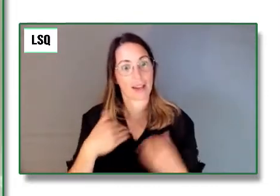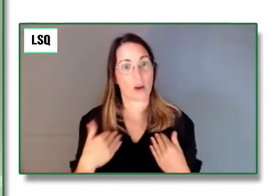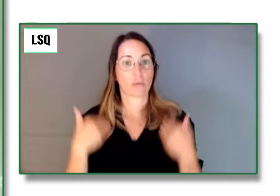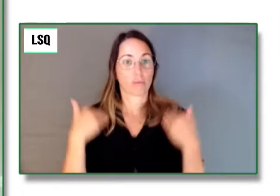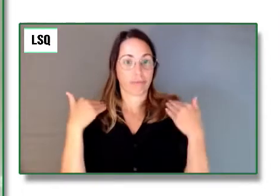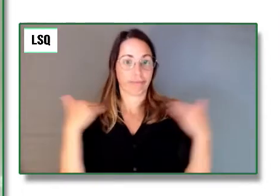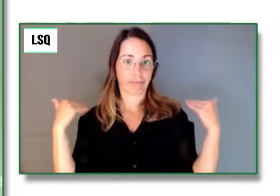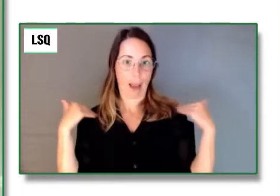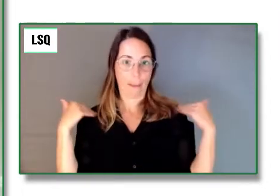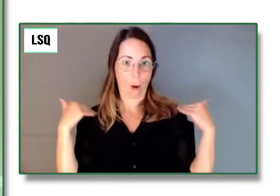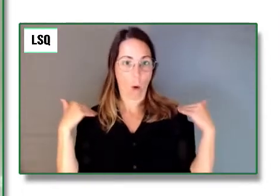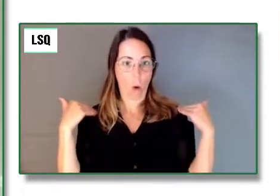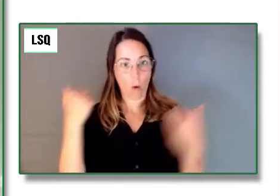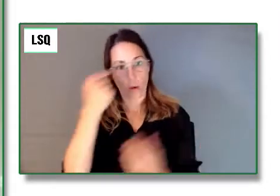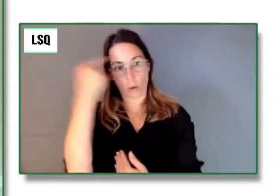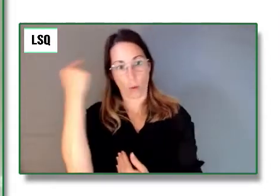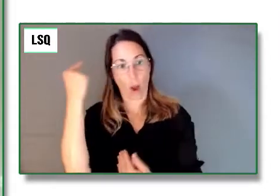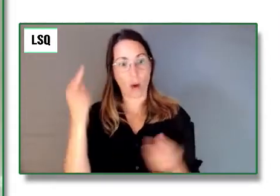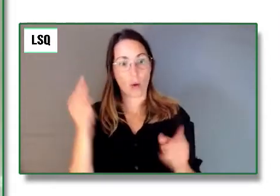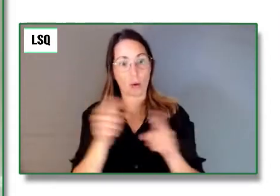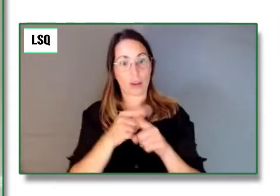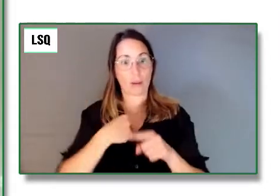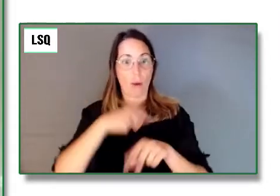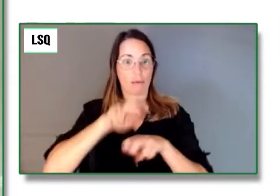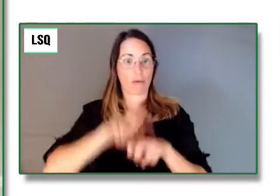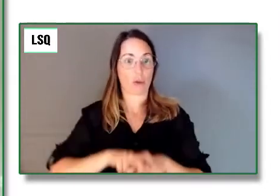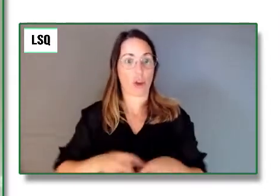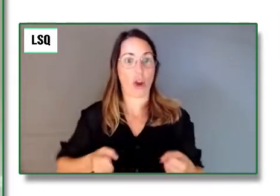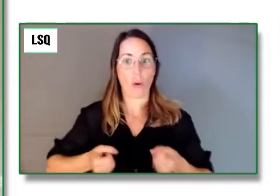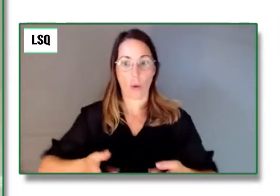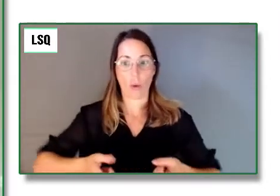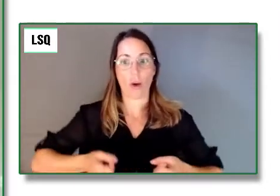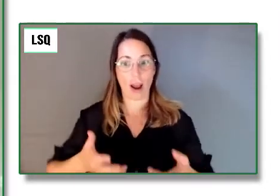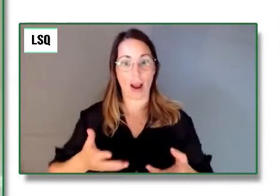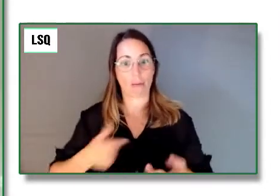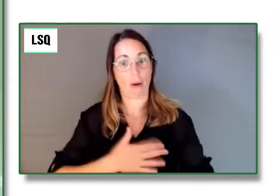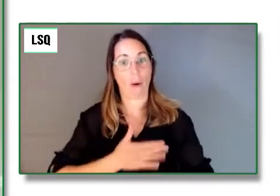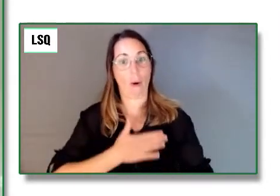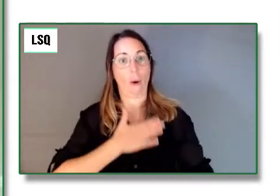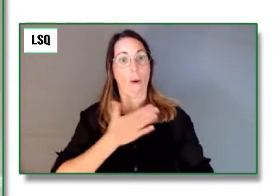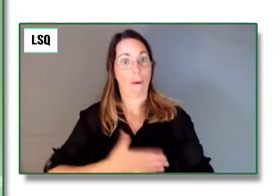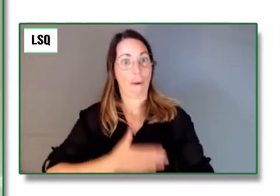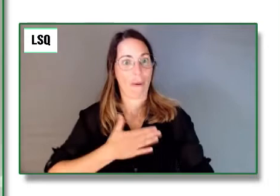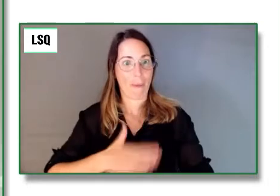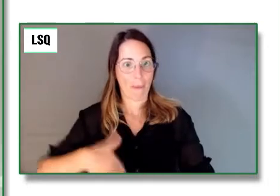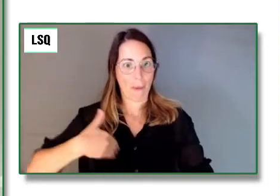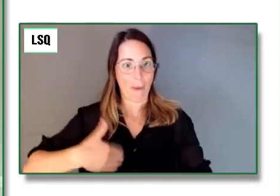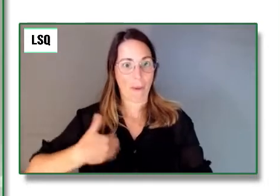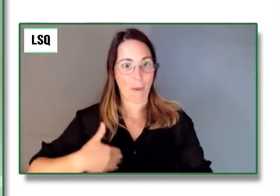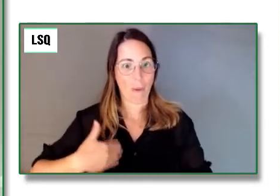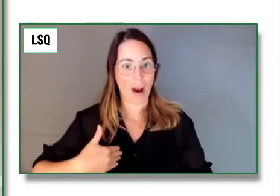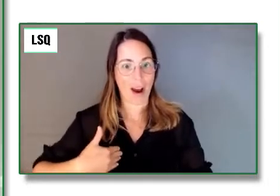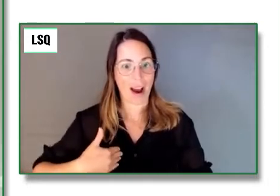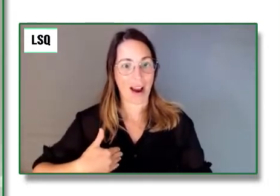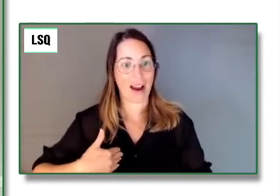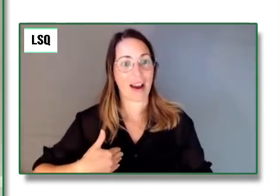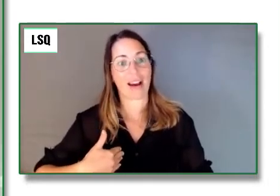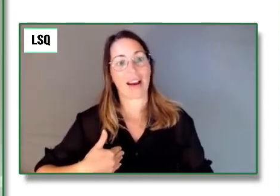parce que j'ai un nouveau T-shirt. Vous m'avez eu à Accessible